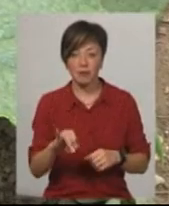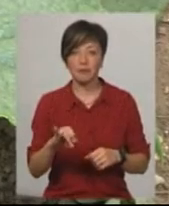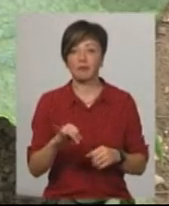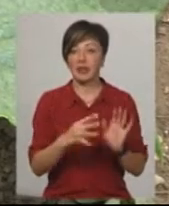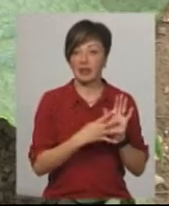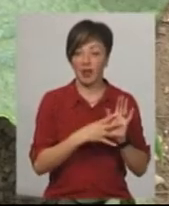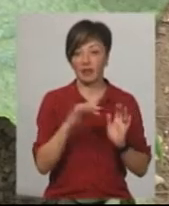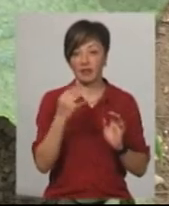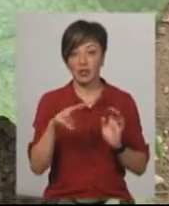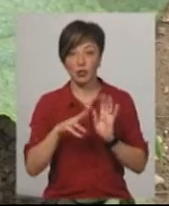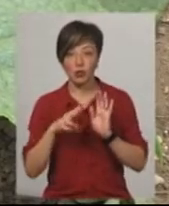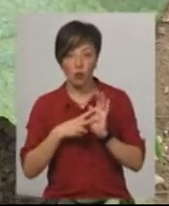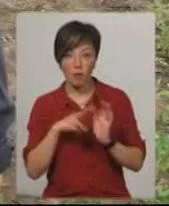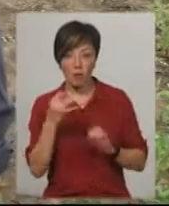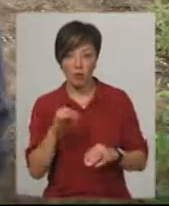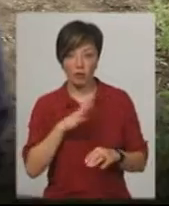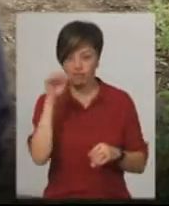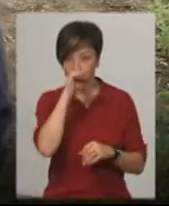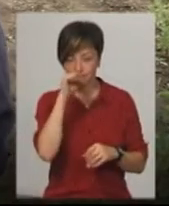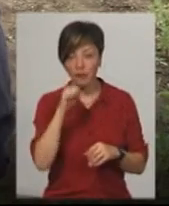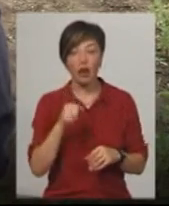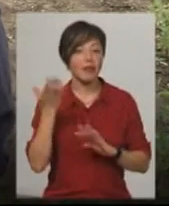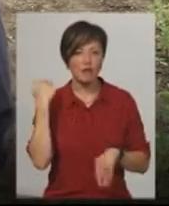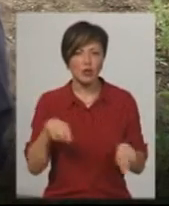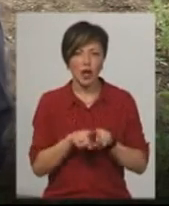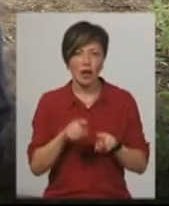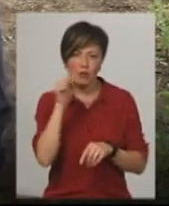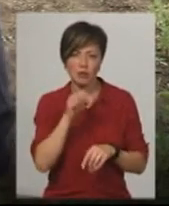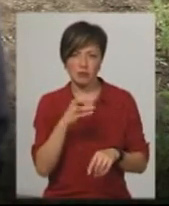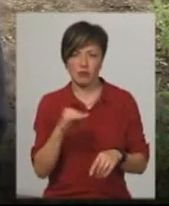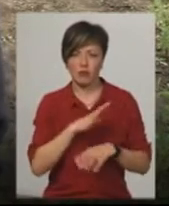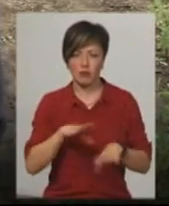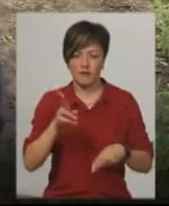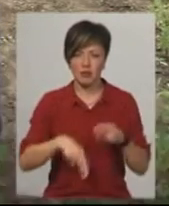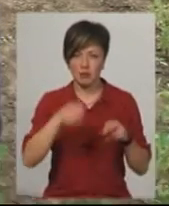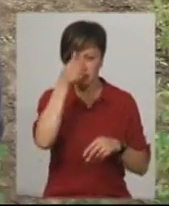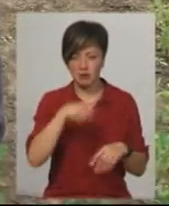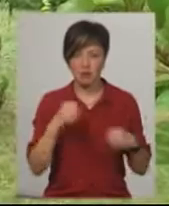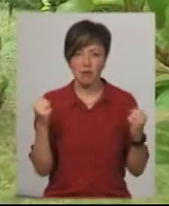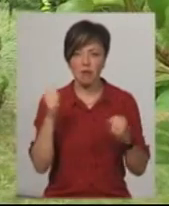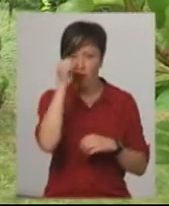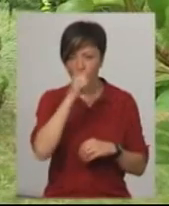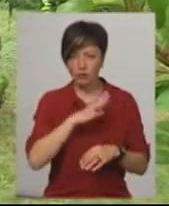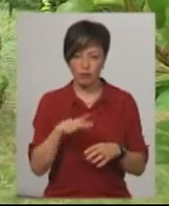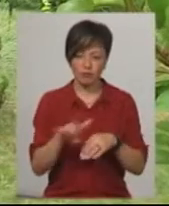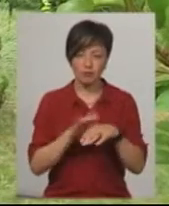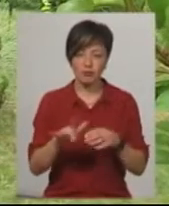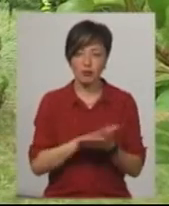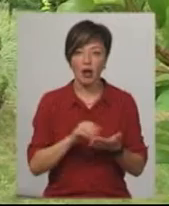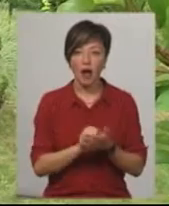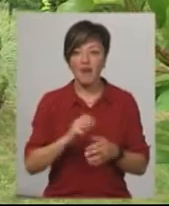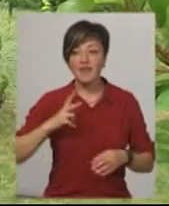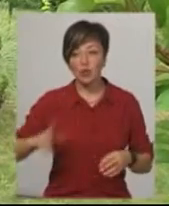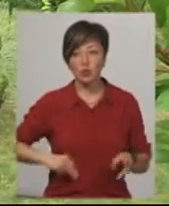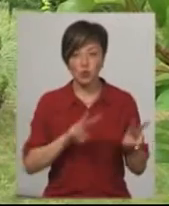9 та 27 травня тут були заморозки. Вже давно таких морозів в травні не було, в кінці травня такий мороз. все мерзло. Французький сорт «Цунамі» кожного